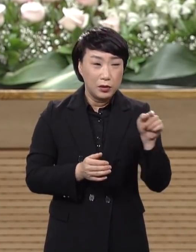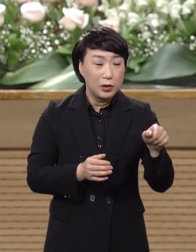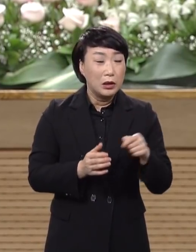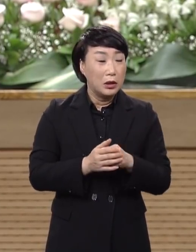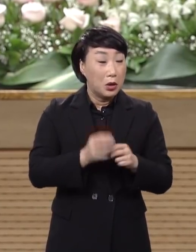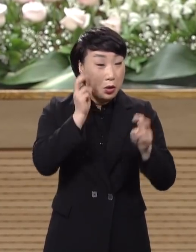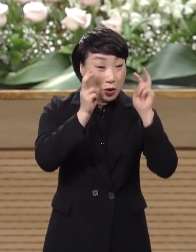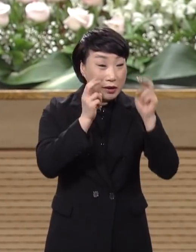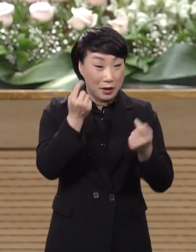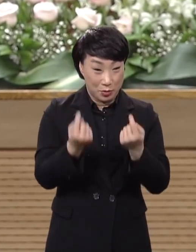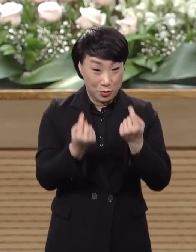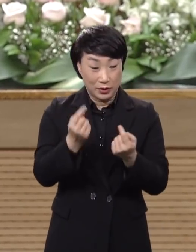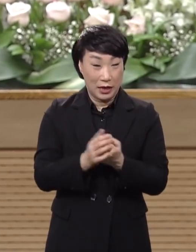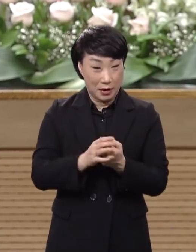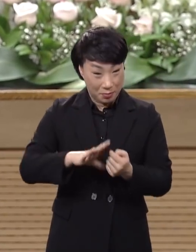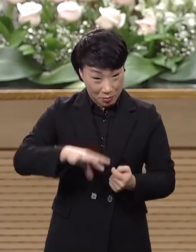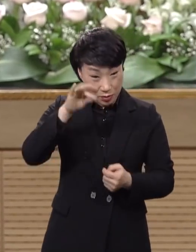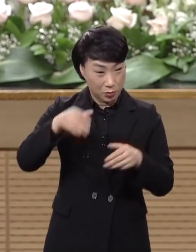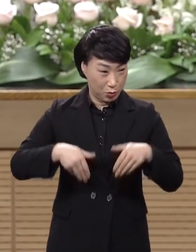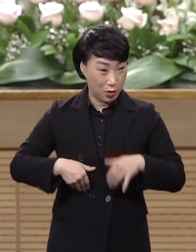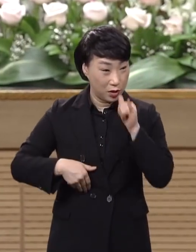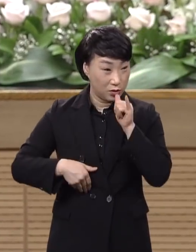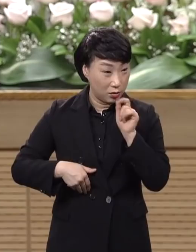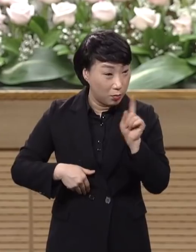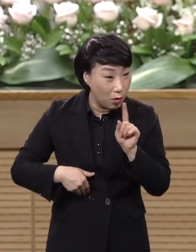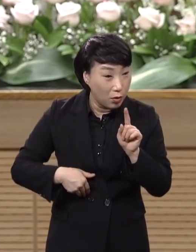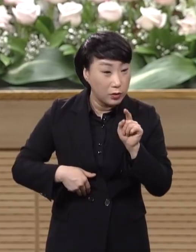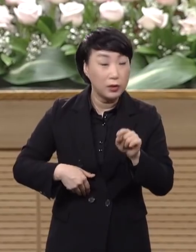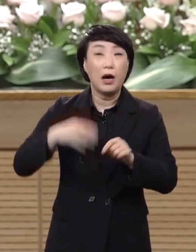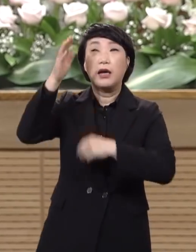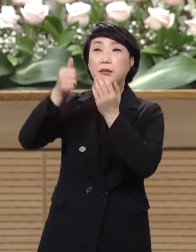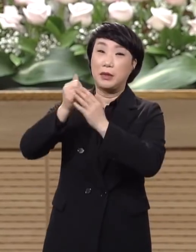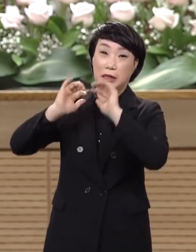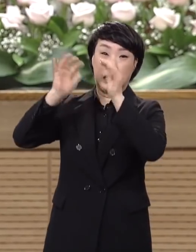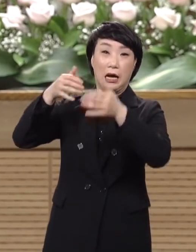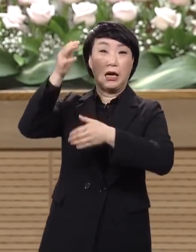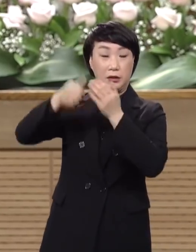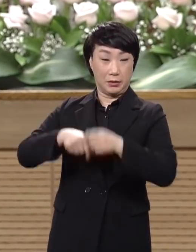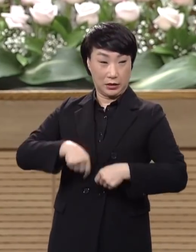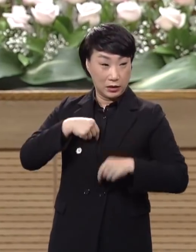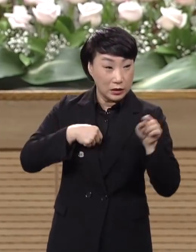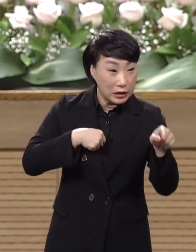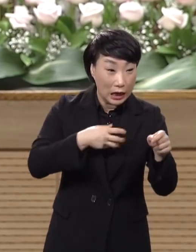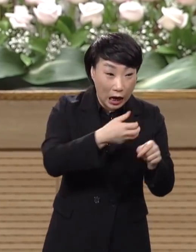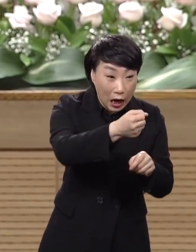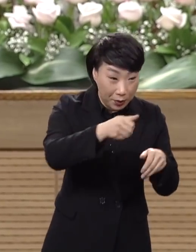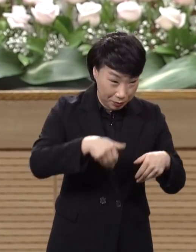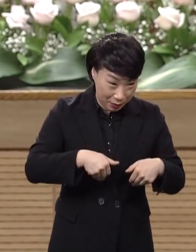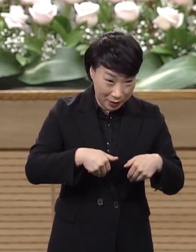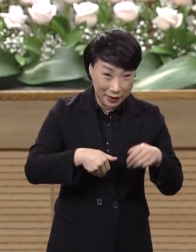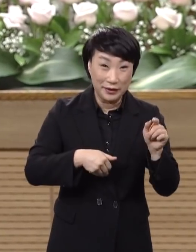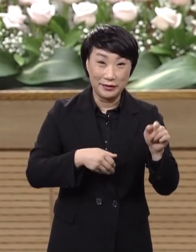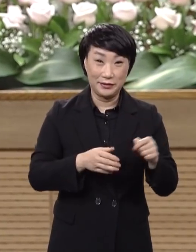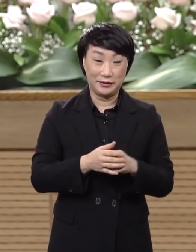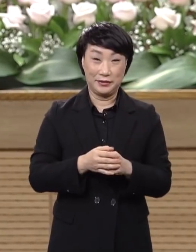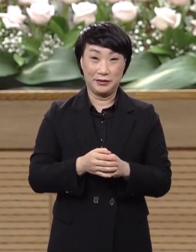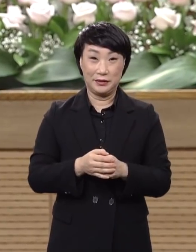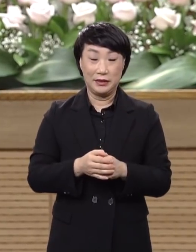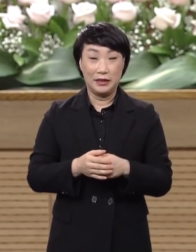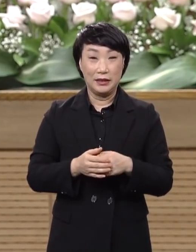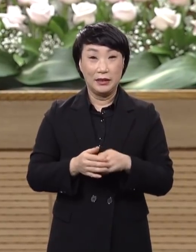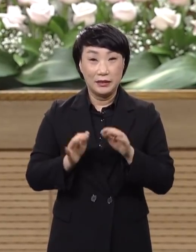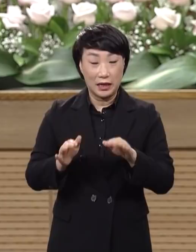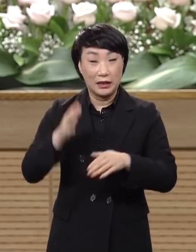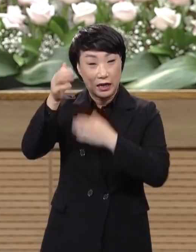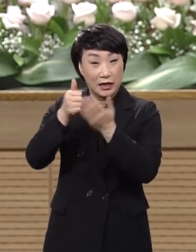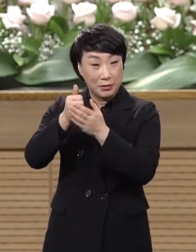네 회사보다 우선할 것이 그 나라와 그 의가 네 안에 있어야 된다. 내